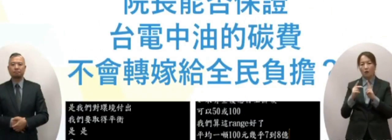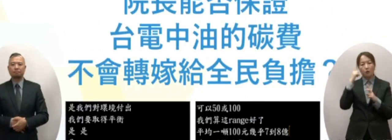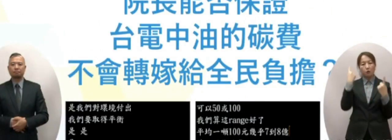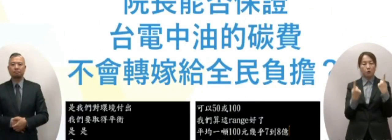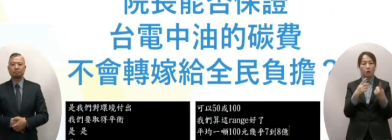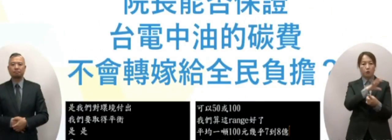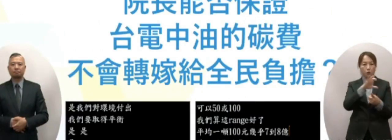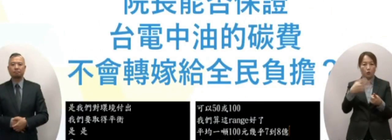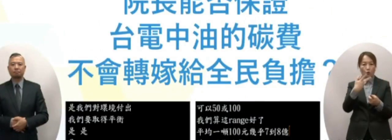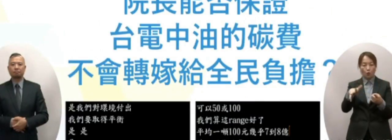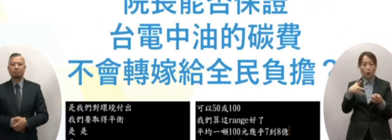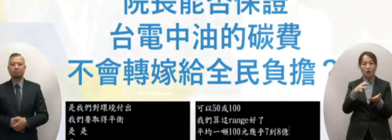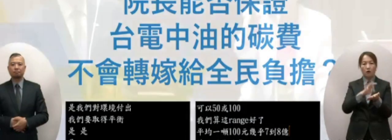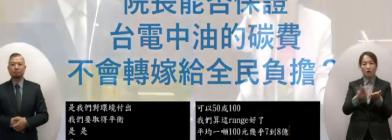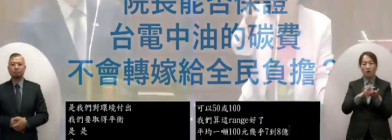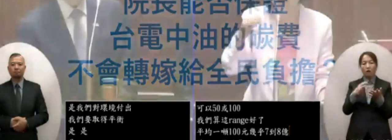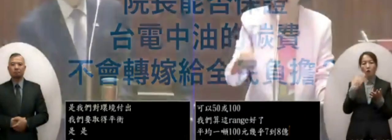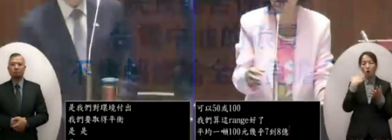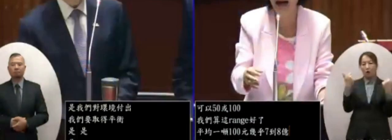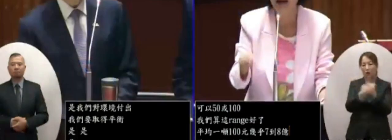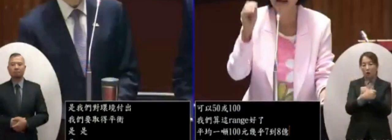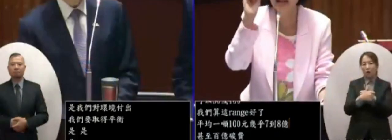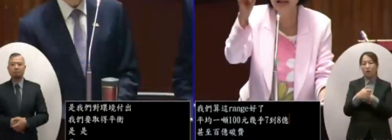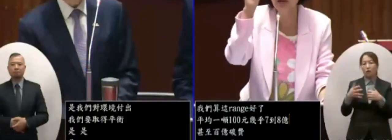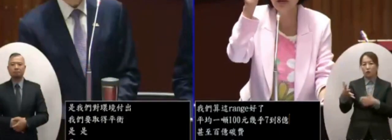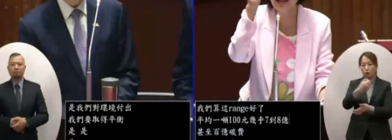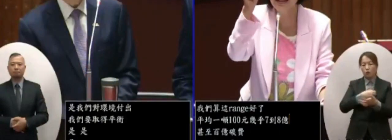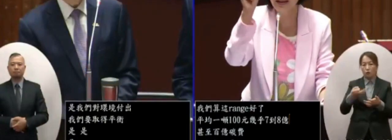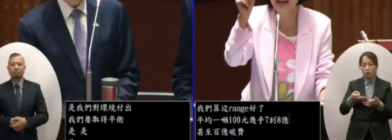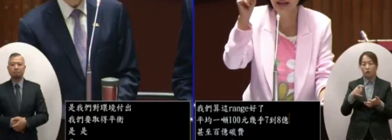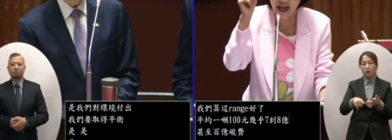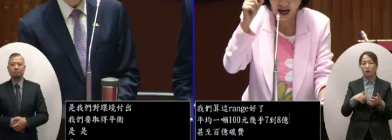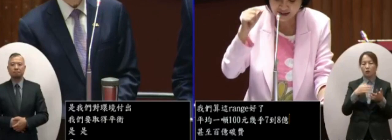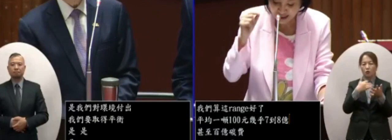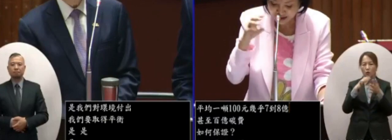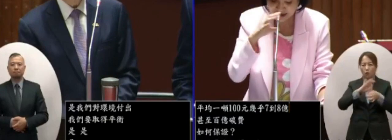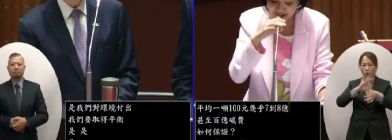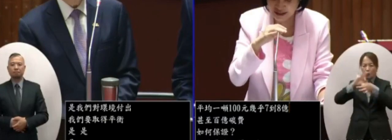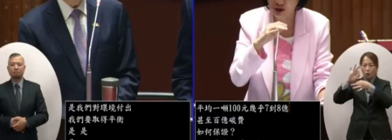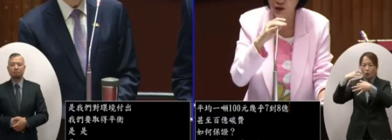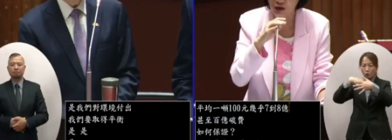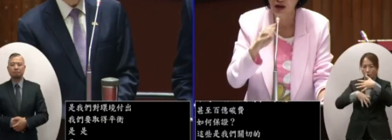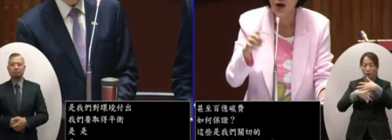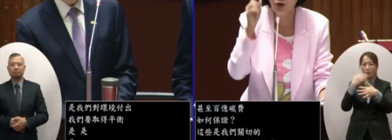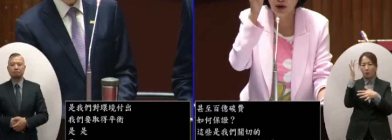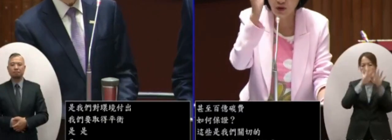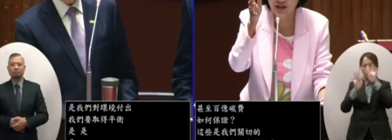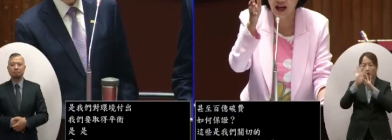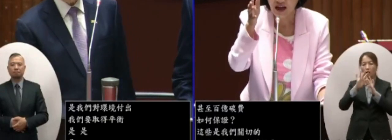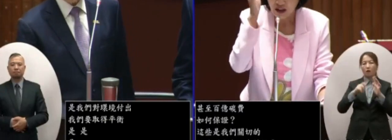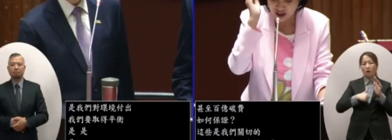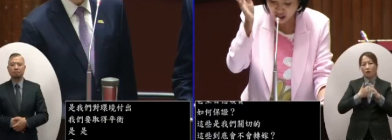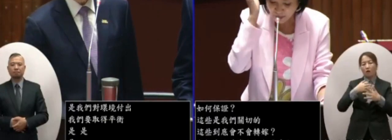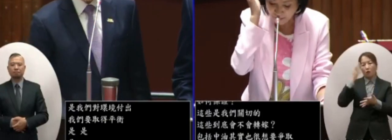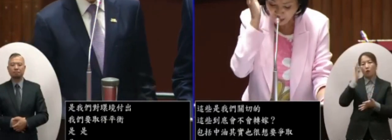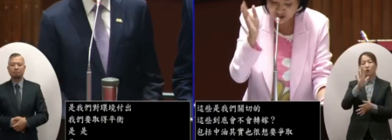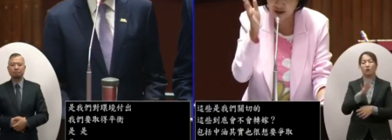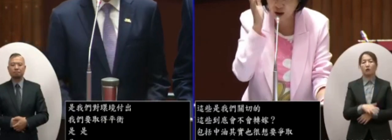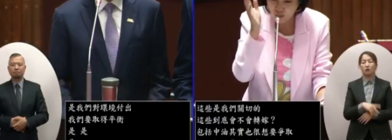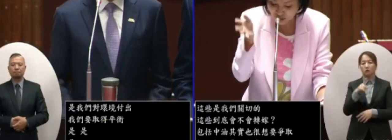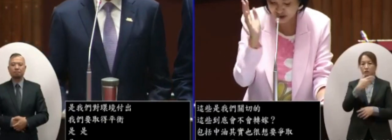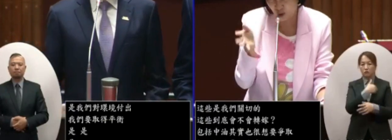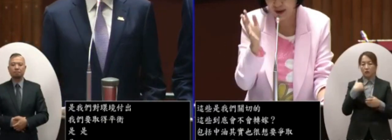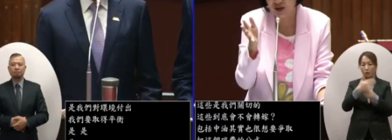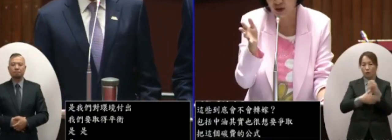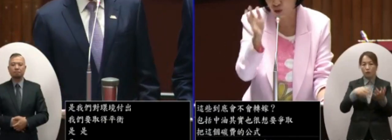费一样哦，有代收的方法。这些就是一点一滴藏在细节当中哦。所以院长，你可不可以保证到目前为止，